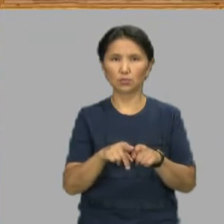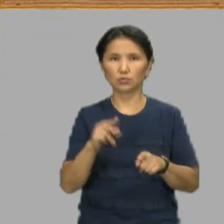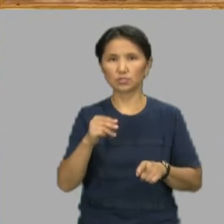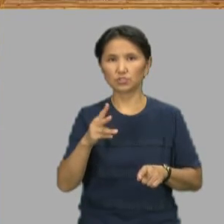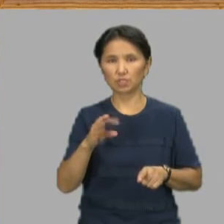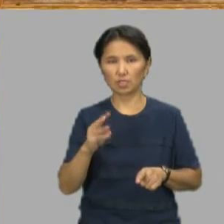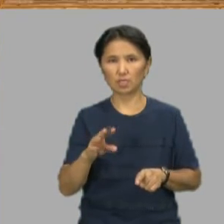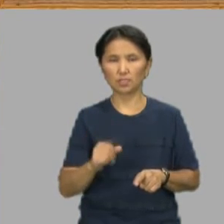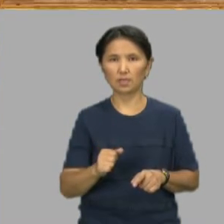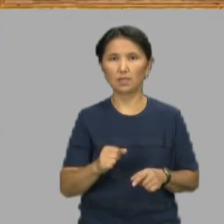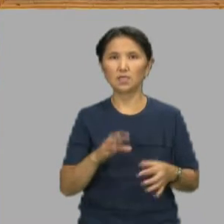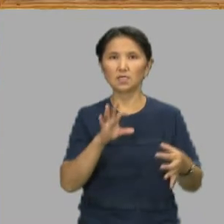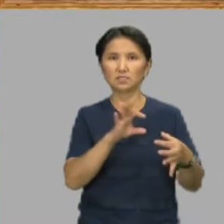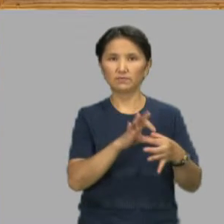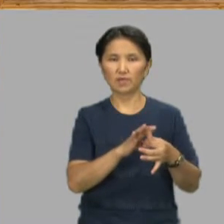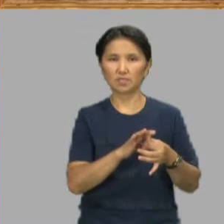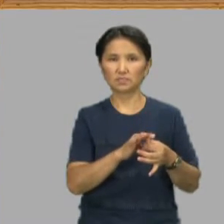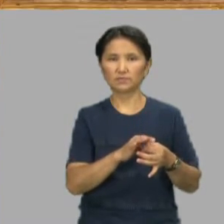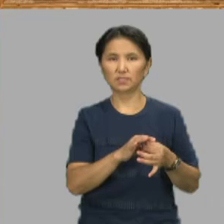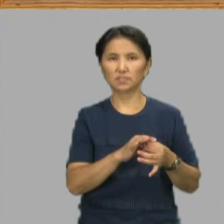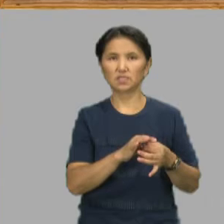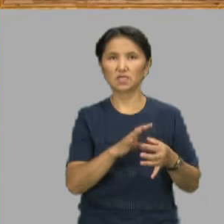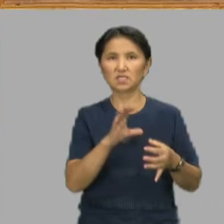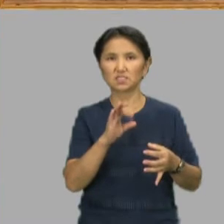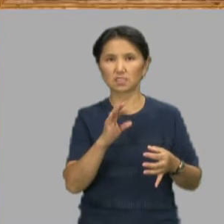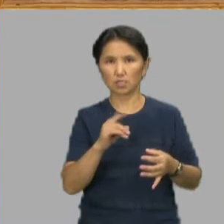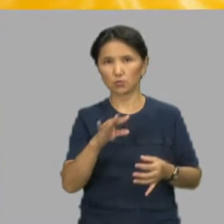однородных члена связывает союз «и»?